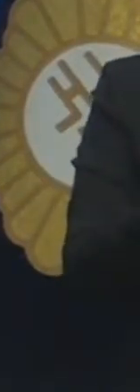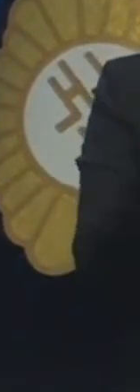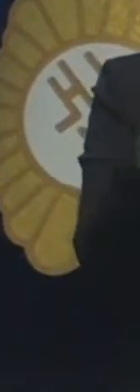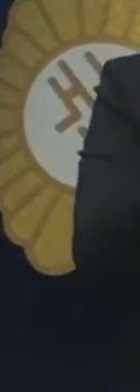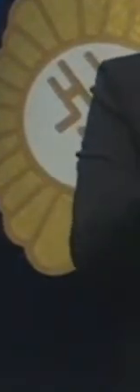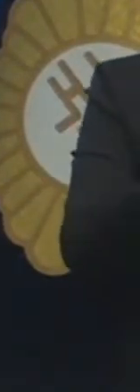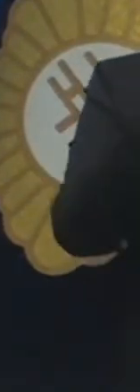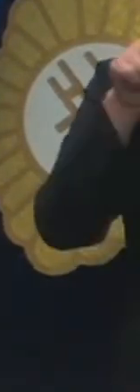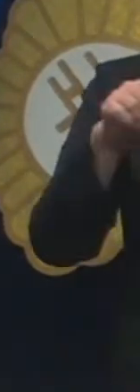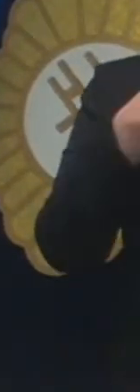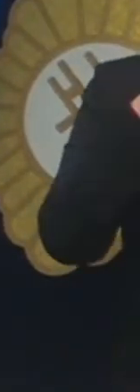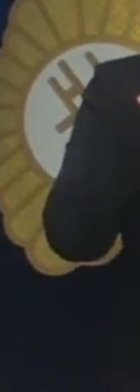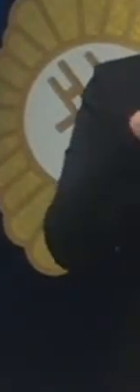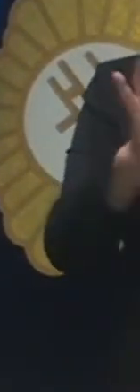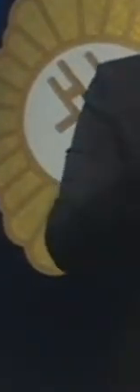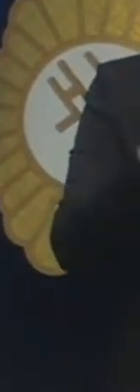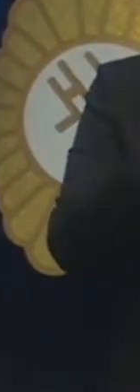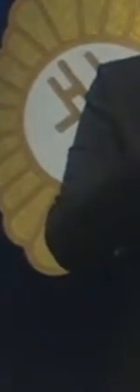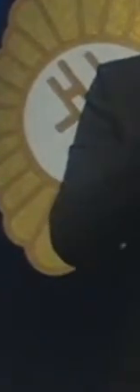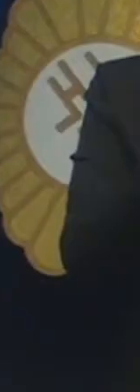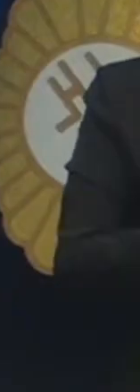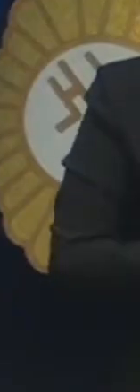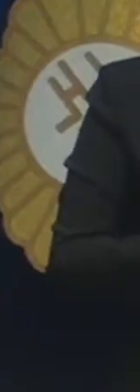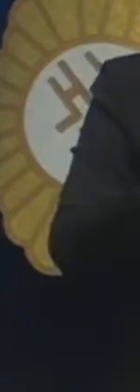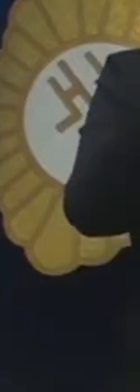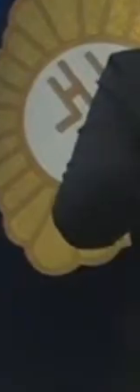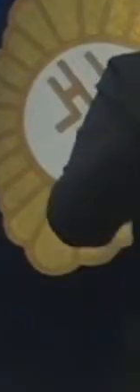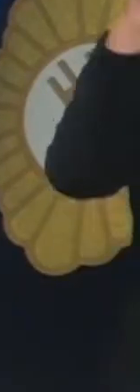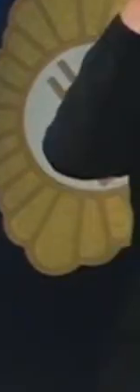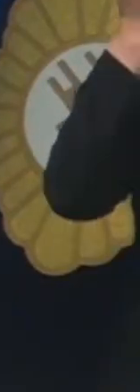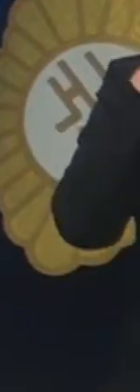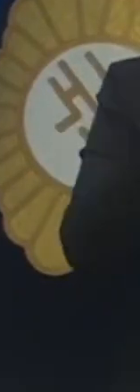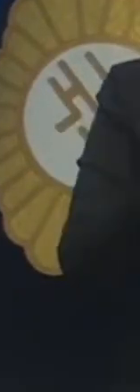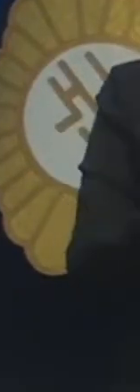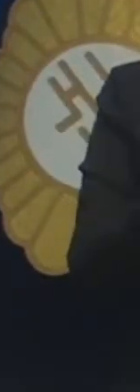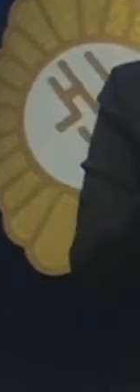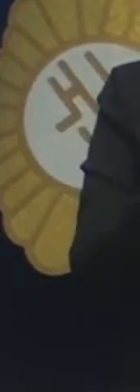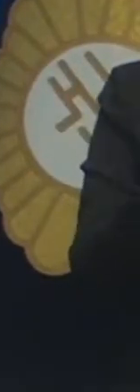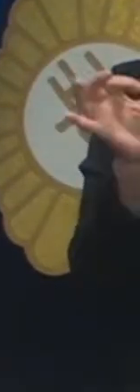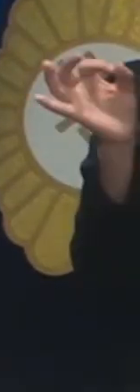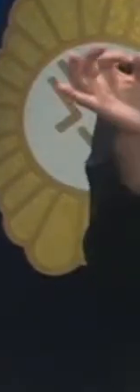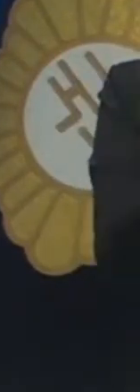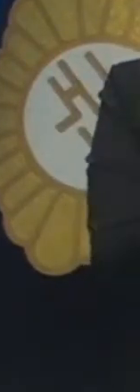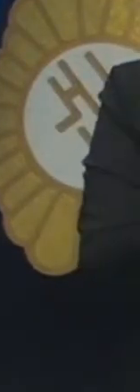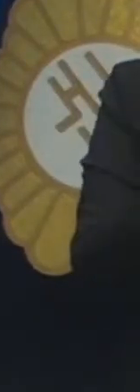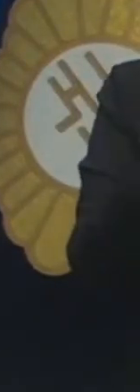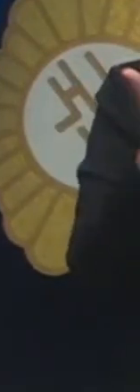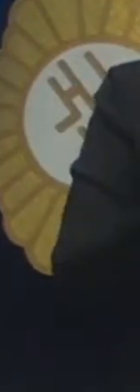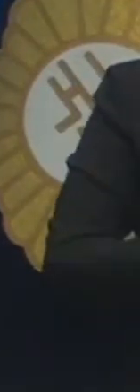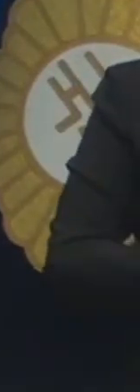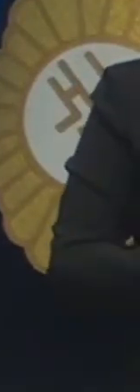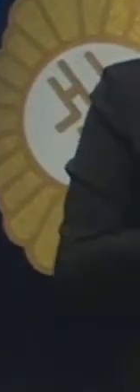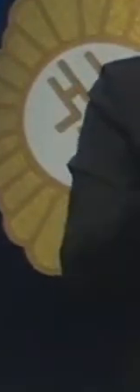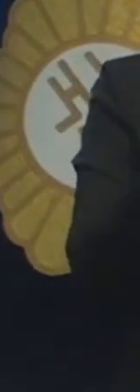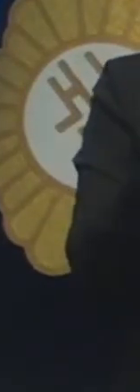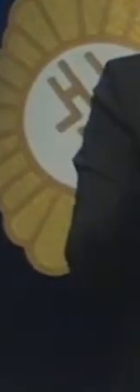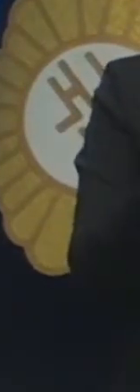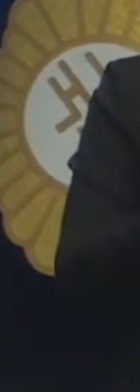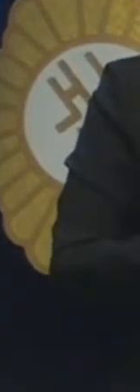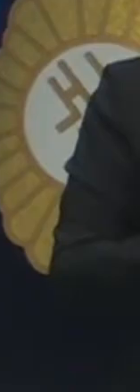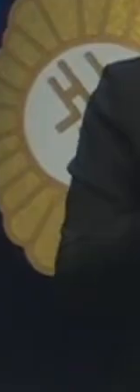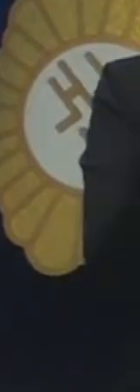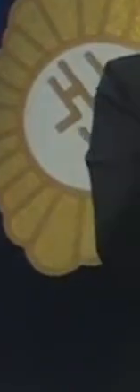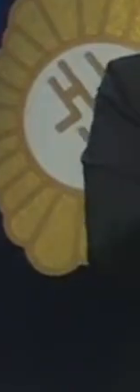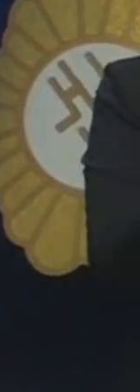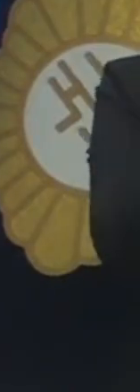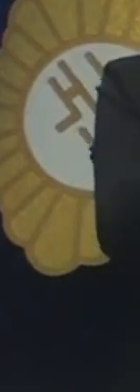연장하는 임시 방편에 불과하고 결국 대한민국에서 홈플러스가 사라지게 될 것입니다. 홈플러스는